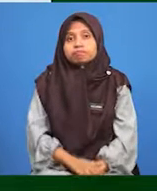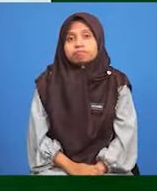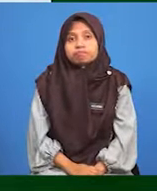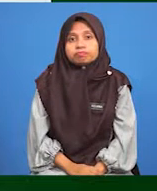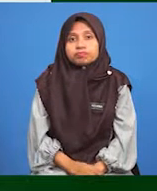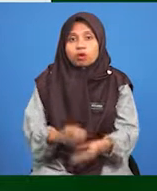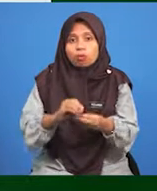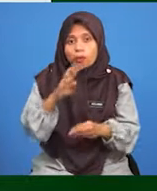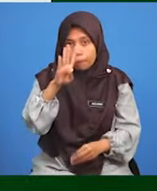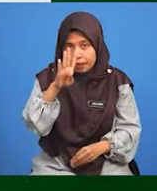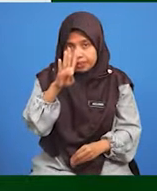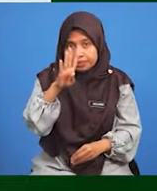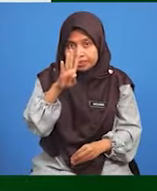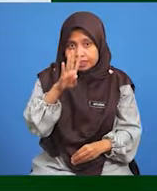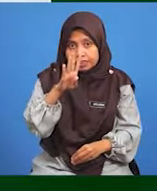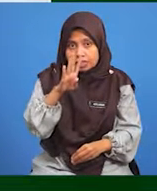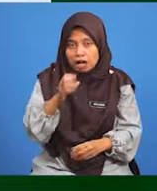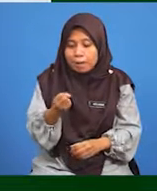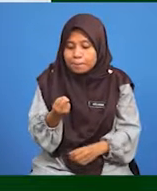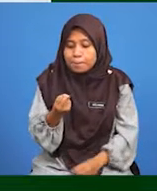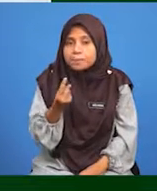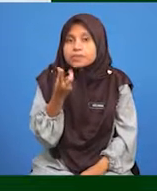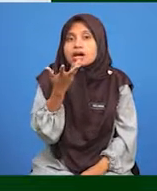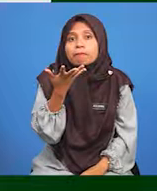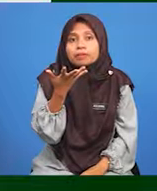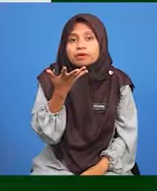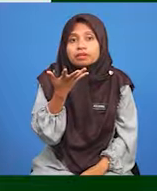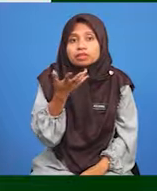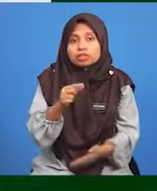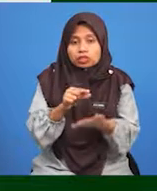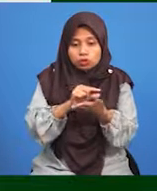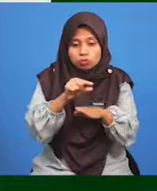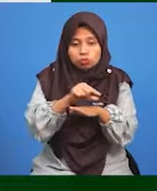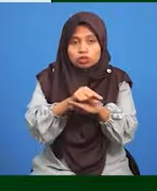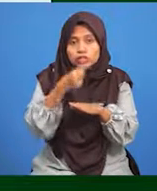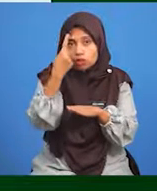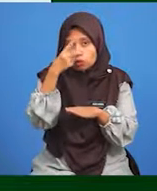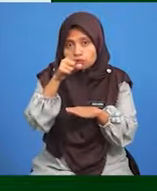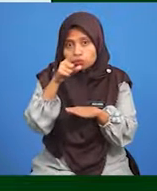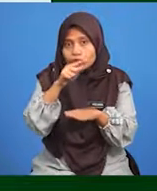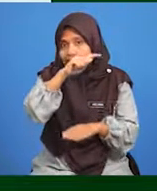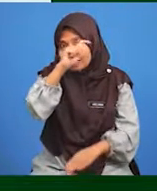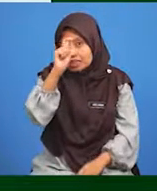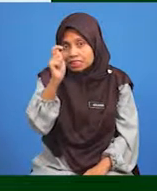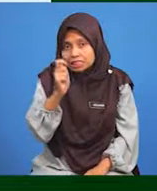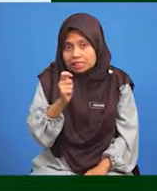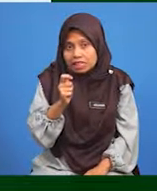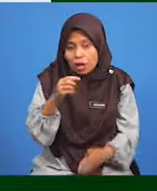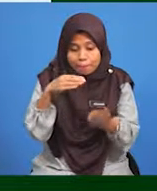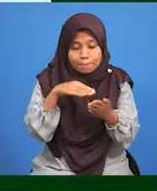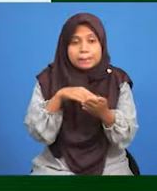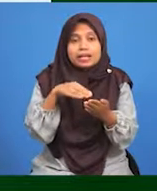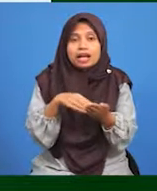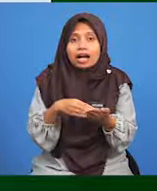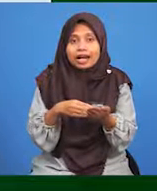yang keempat berapa digunakan untuk menanyakan bilangan